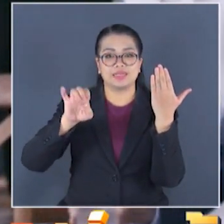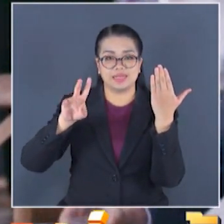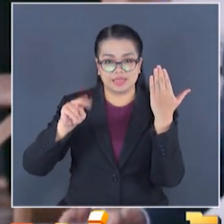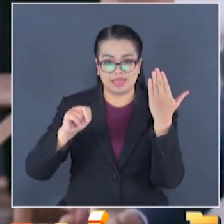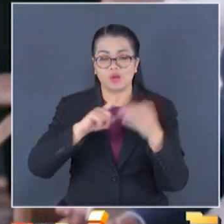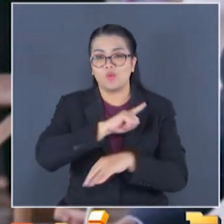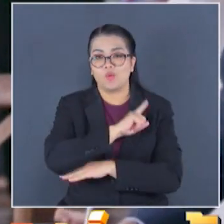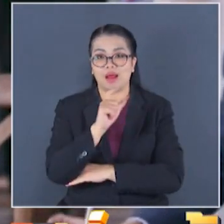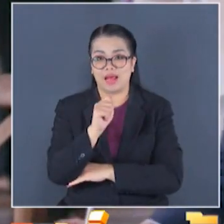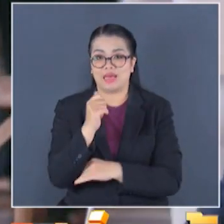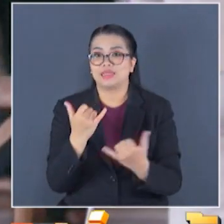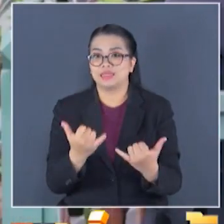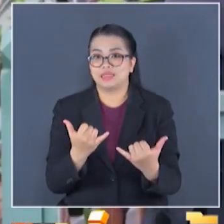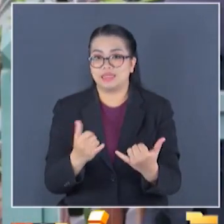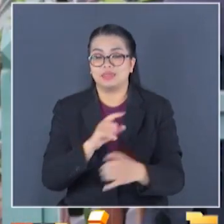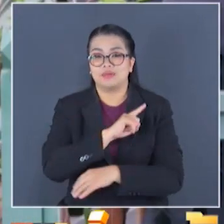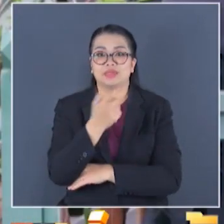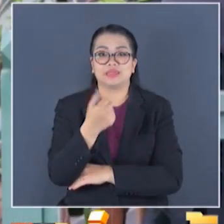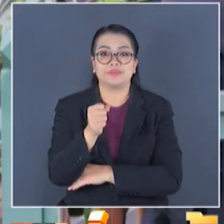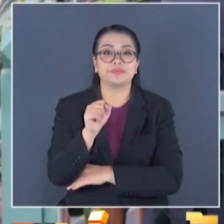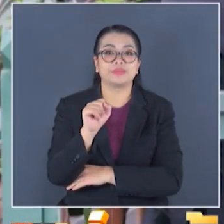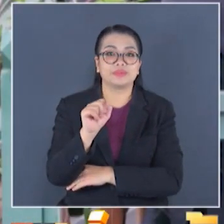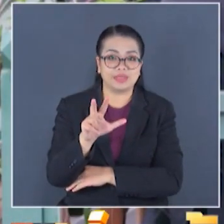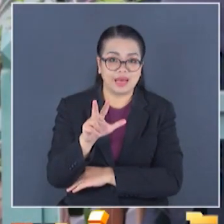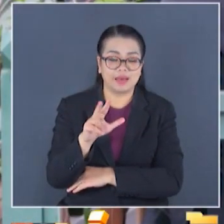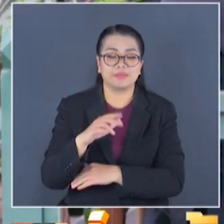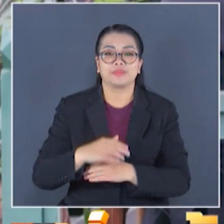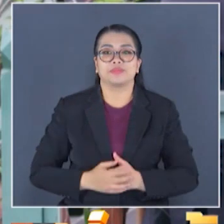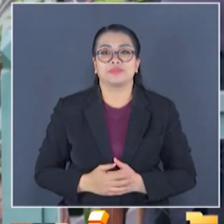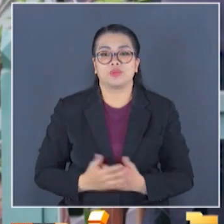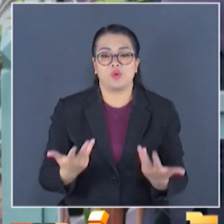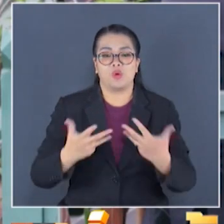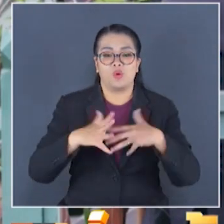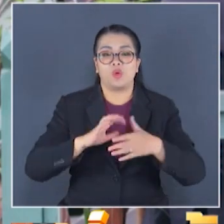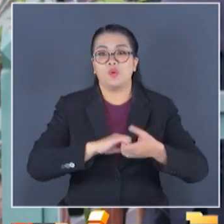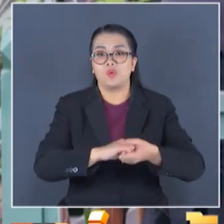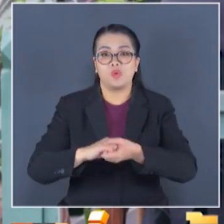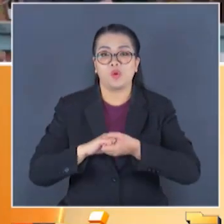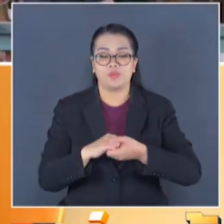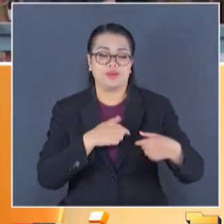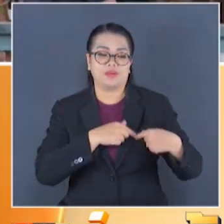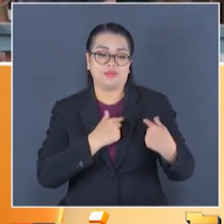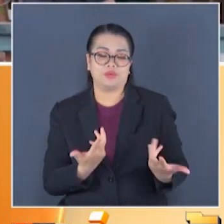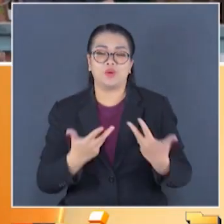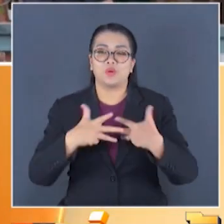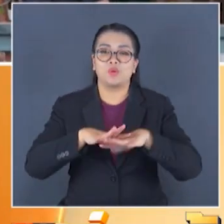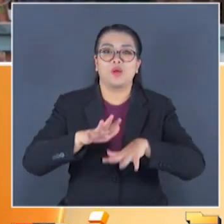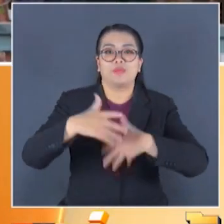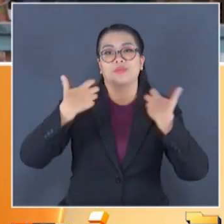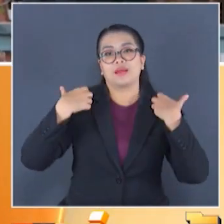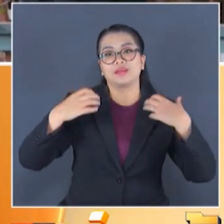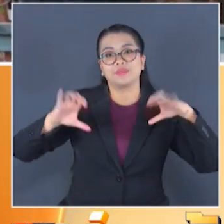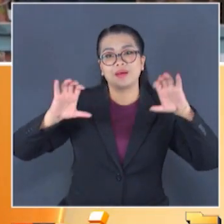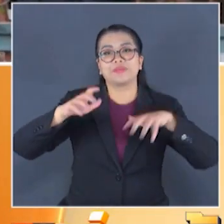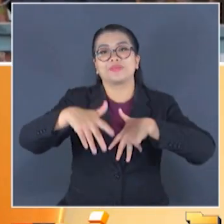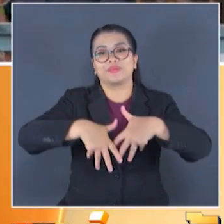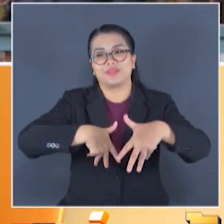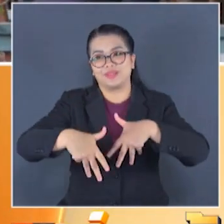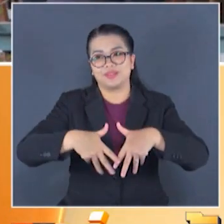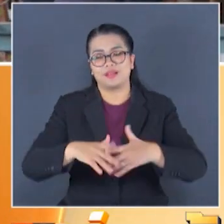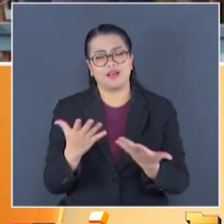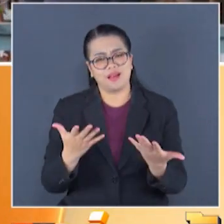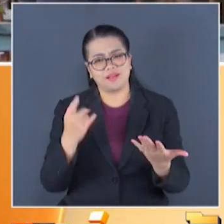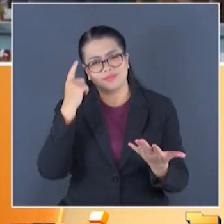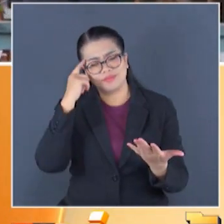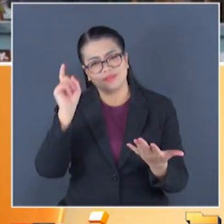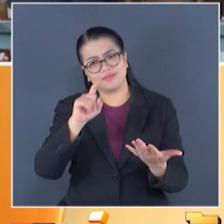้นวันอังคารนี้วันที่ 13 กุหาผ่านไปใต้ชื่อรวมมือรวมใจรัฐบาประชาชนแต่หลคนบอกว่า